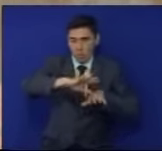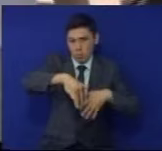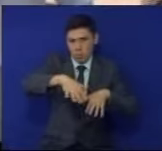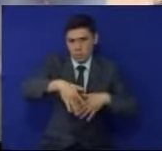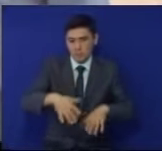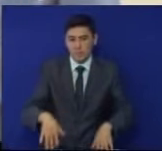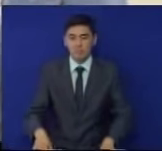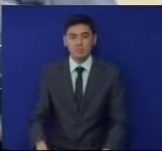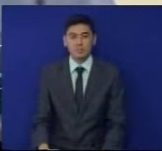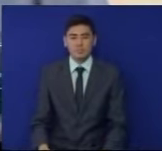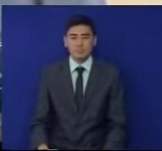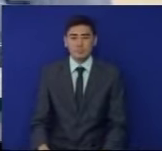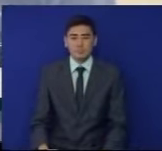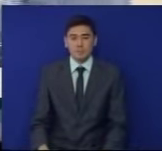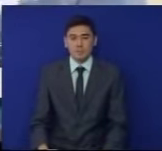фонтана.